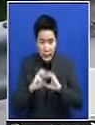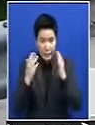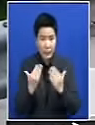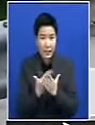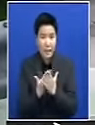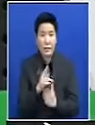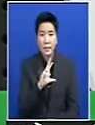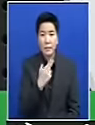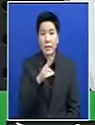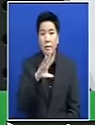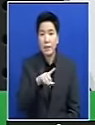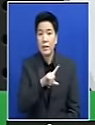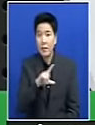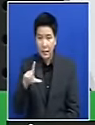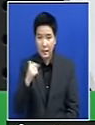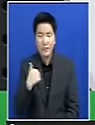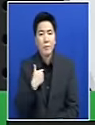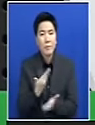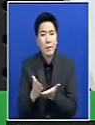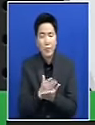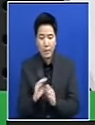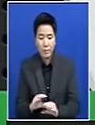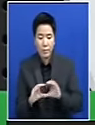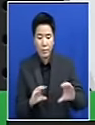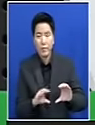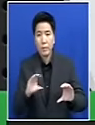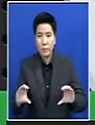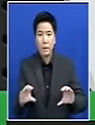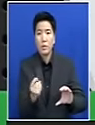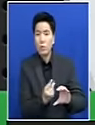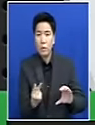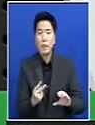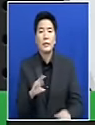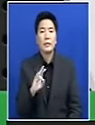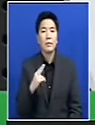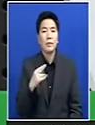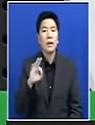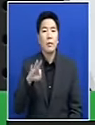เงิน 35,000 ล้านบาทนี้จะจัดสรรให้กับกองทุนหมู่บ้านและชุมชนเมือง